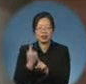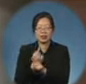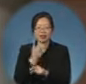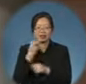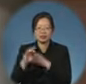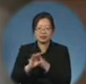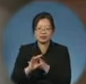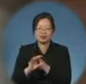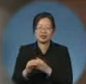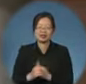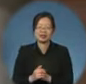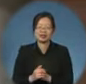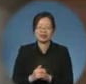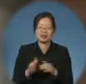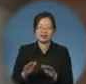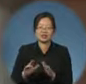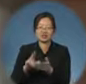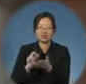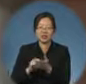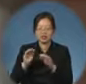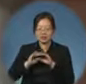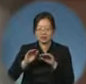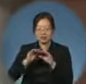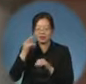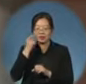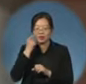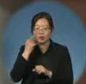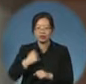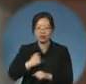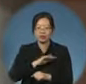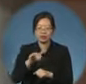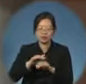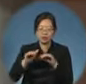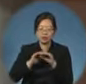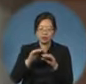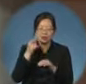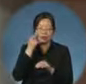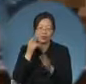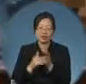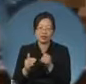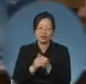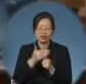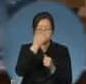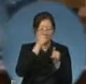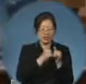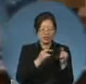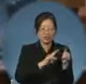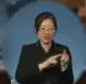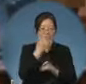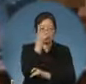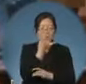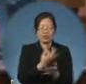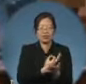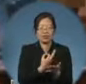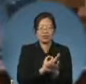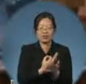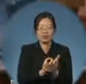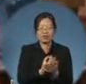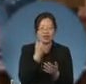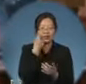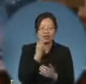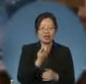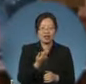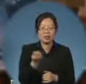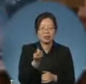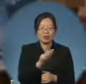않으면 지금 문제는 프레이 수가 없는 거였어 월 우리가 풀 수 있는 건 아니잖아요 청년 들한테 기본 소도 뭐 한달에 몇